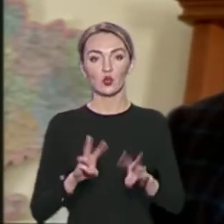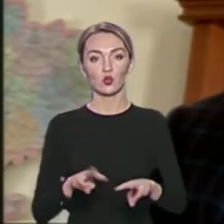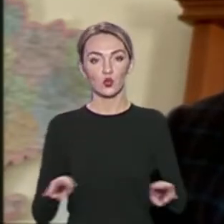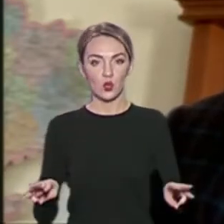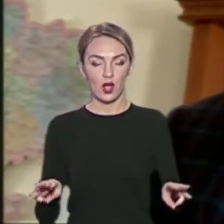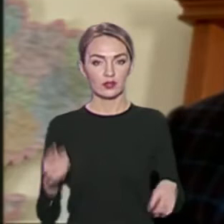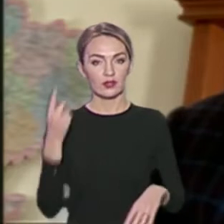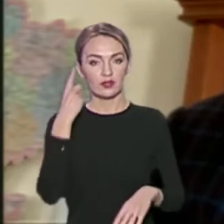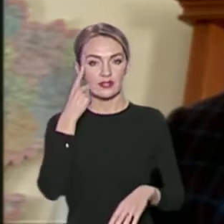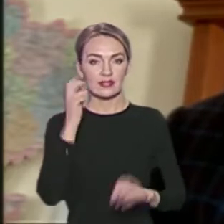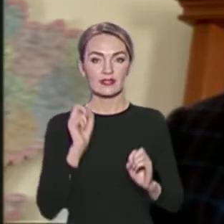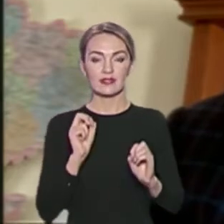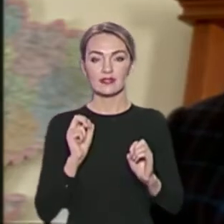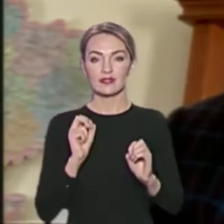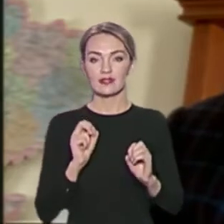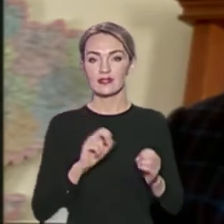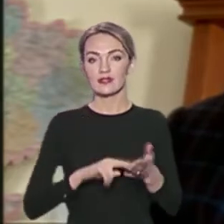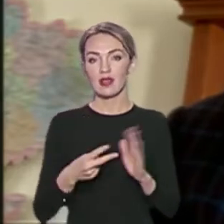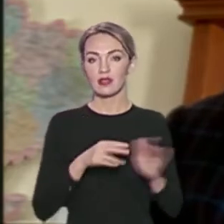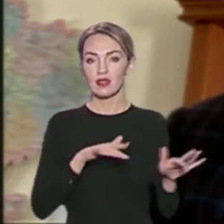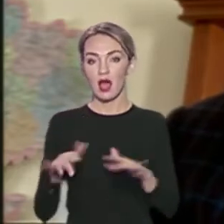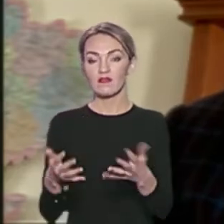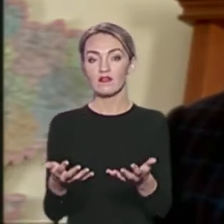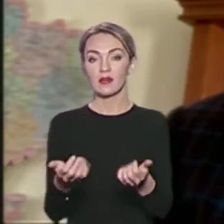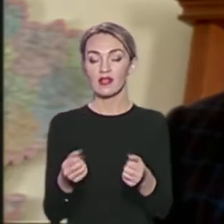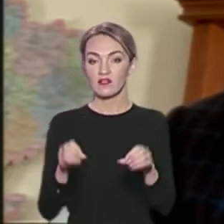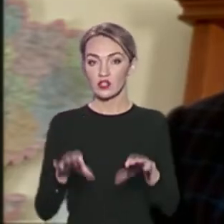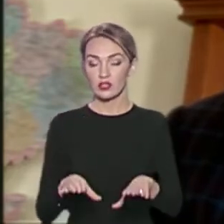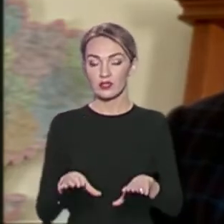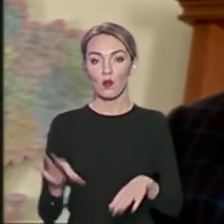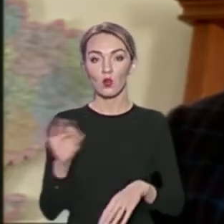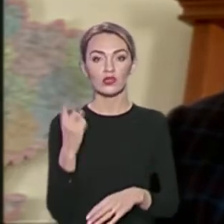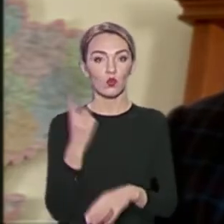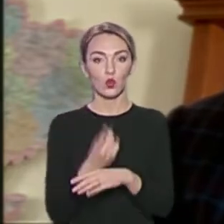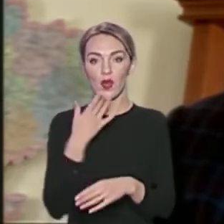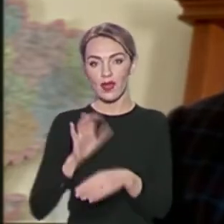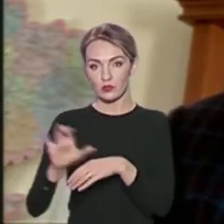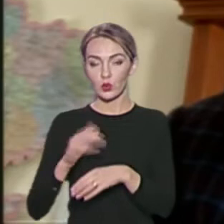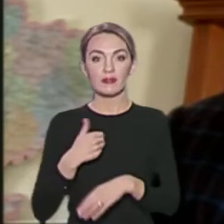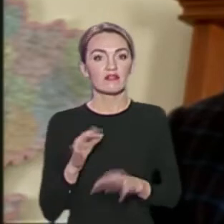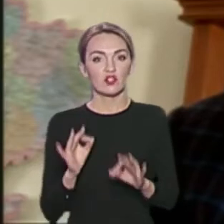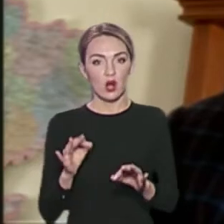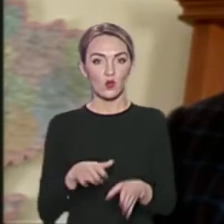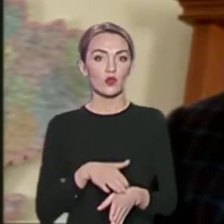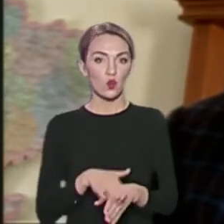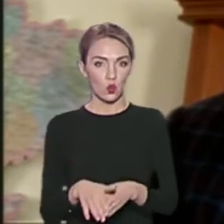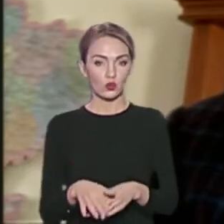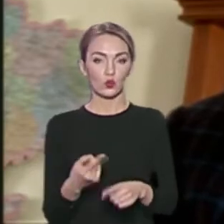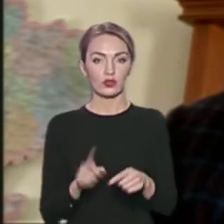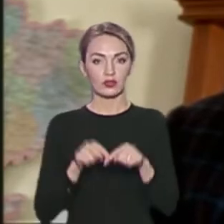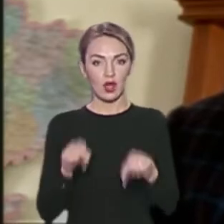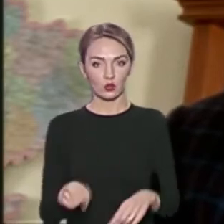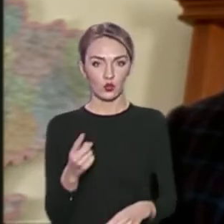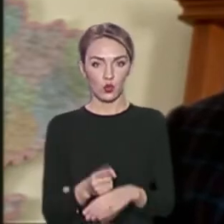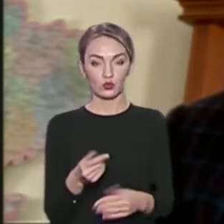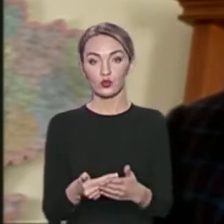і ризиків розвитку подій, прийняв рішення про заборону експорту даної продукції, ми, звичайно, виконуємо дану заборону. До